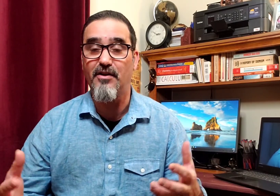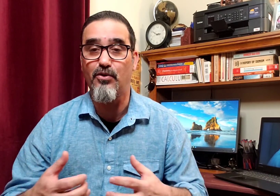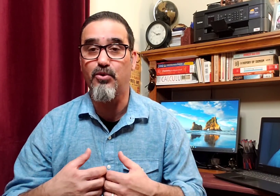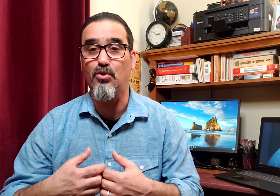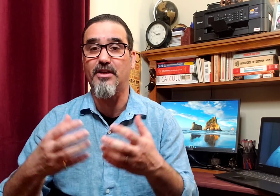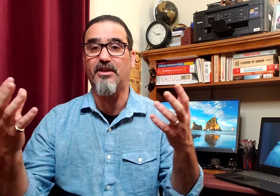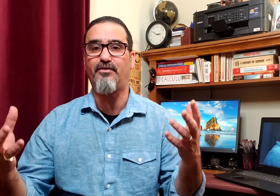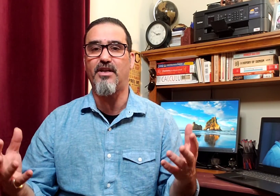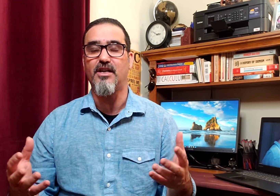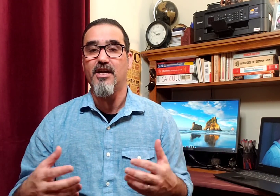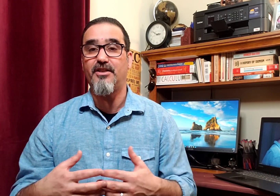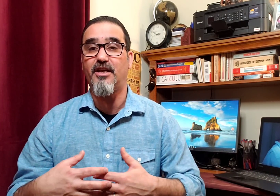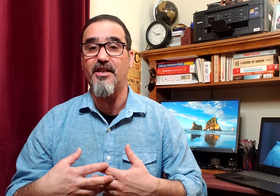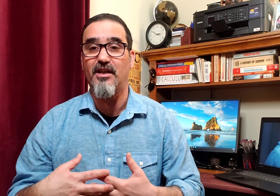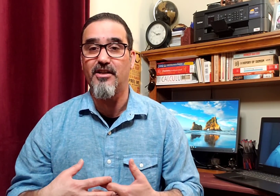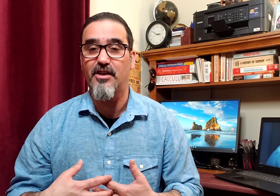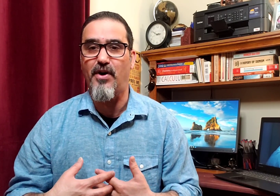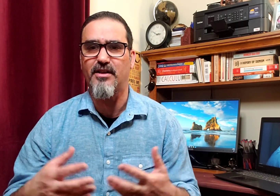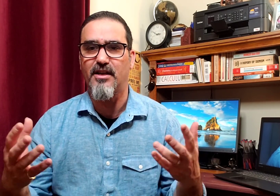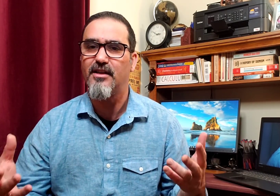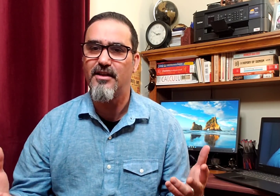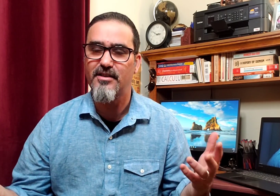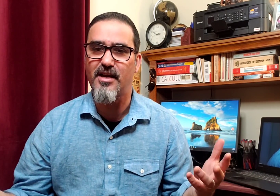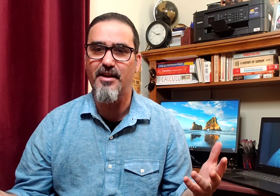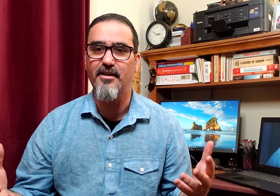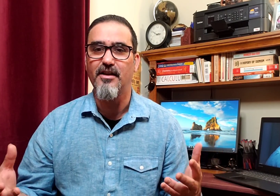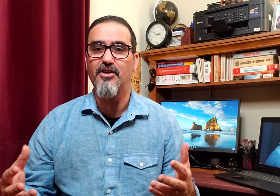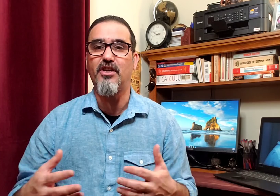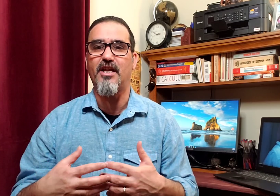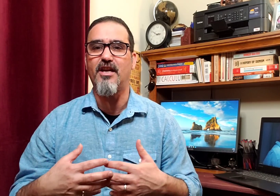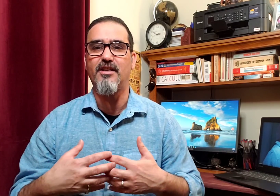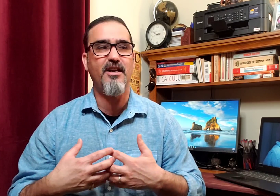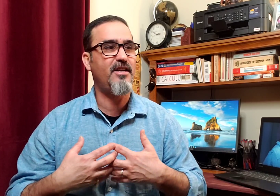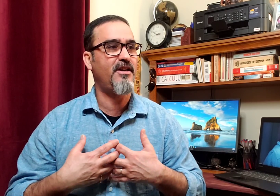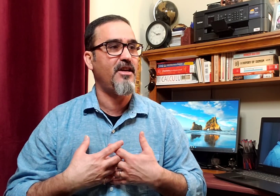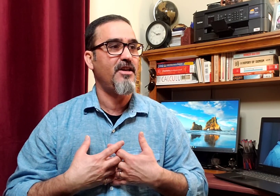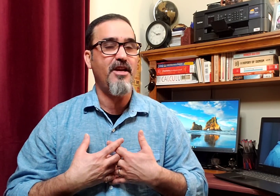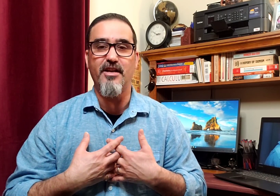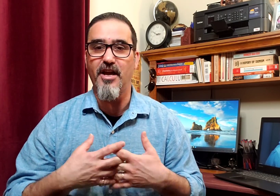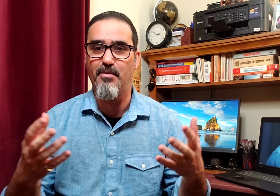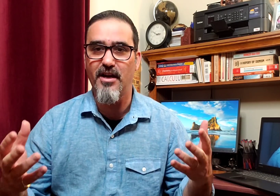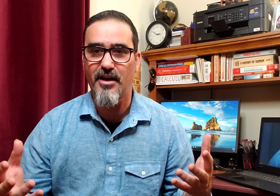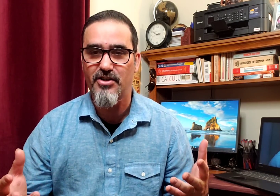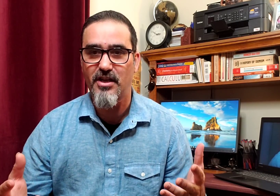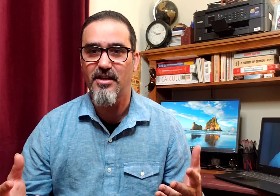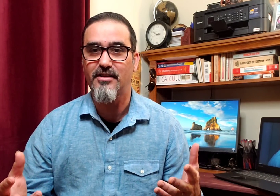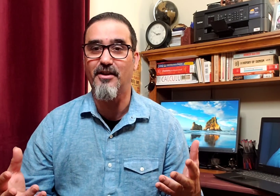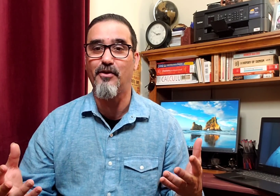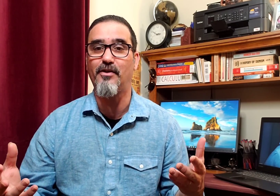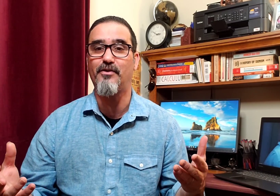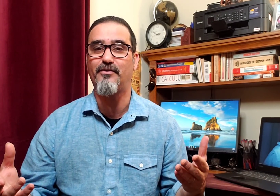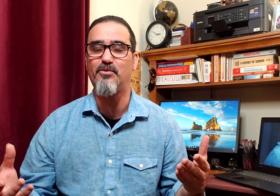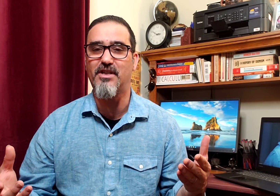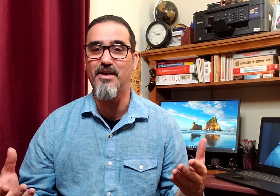ديال الريف والبطوله ديال الريف، الذكرى ديال الانتفاضه ديال زايان، الذكرى ديال الهيبه اللي خرجتي